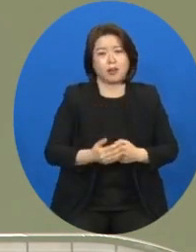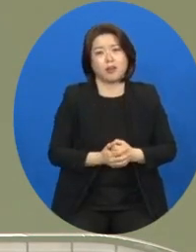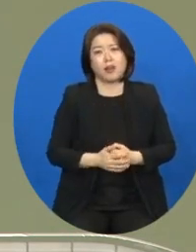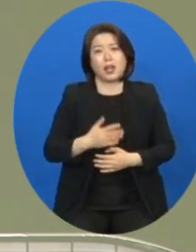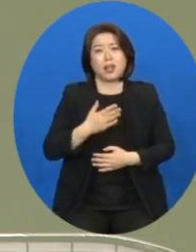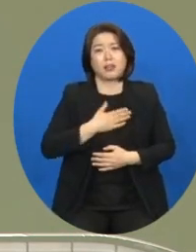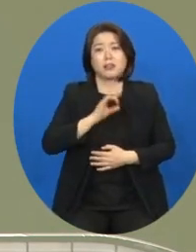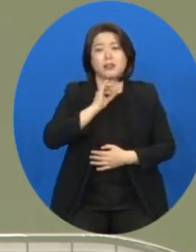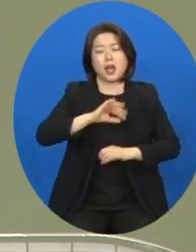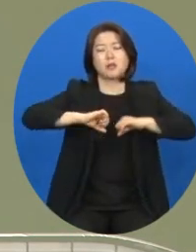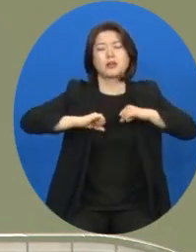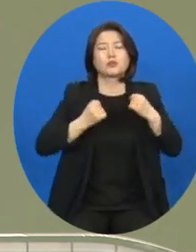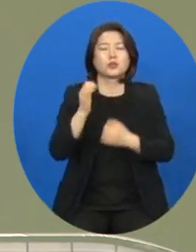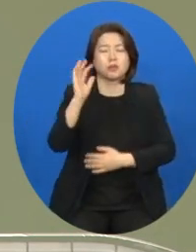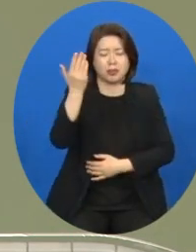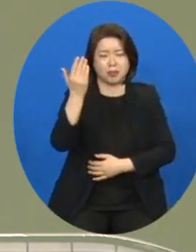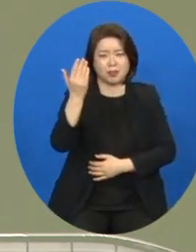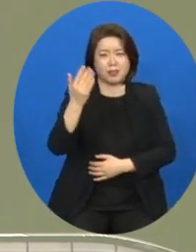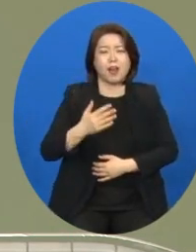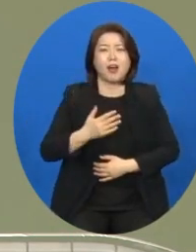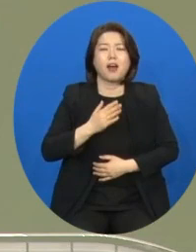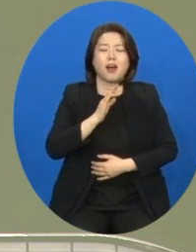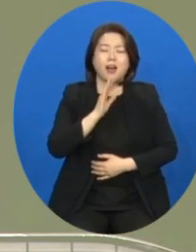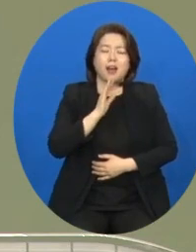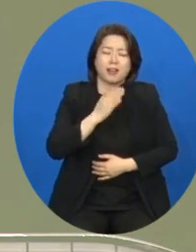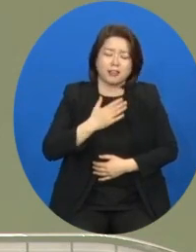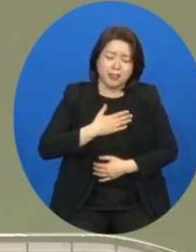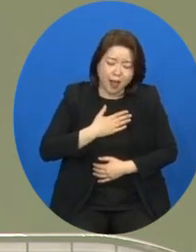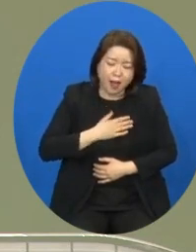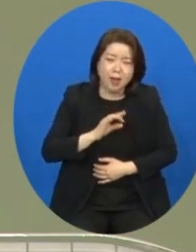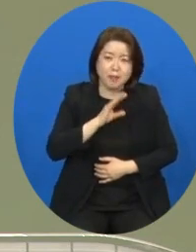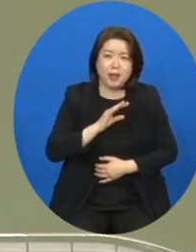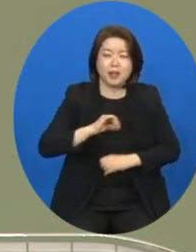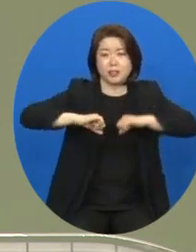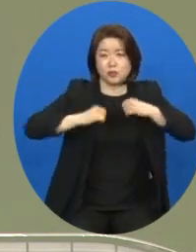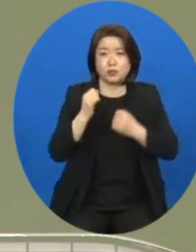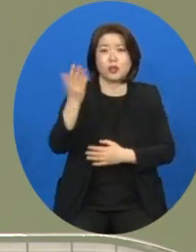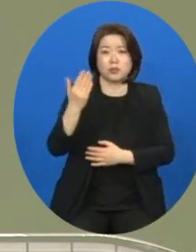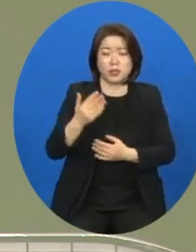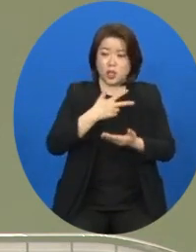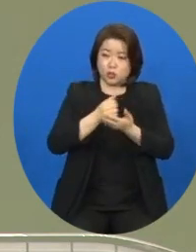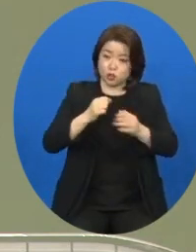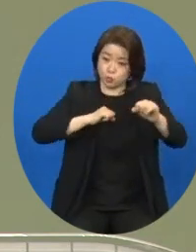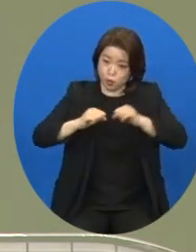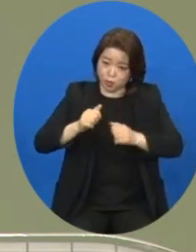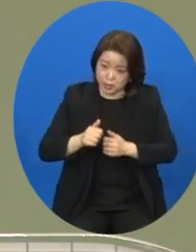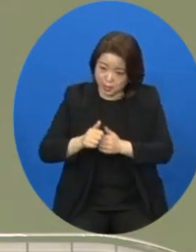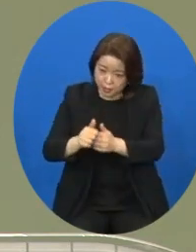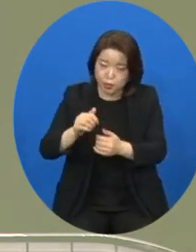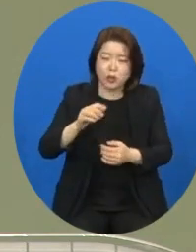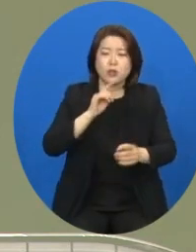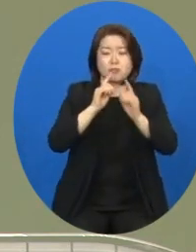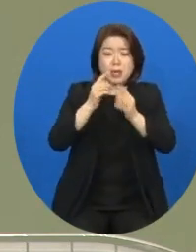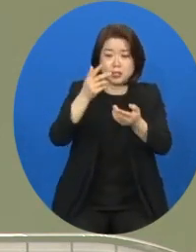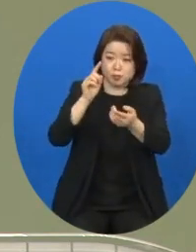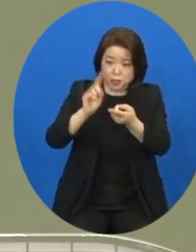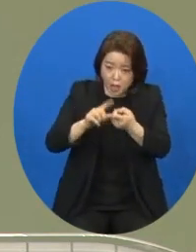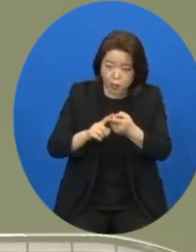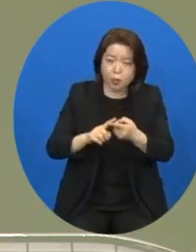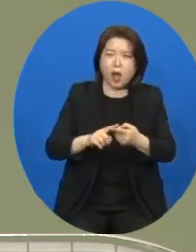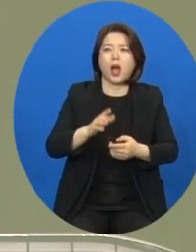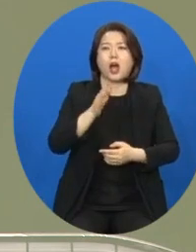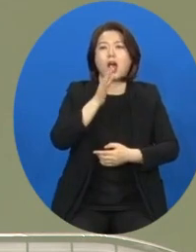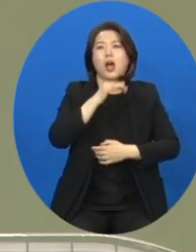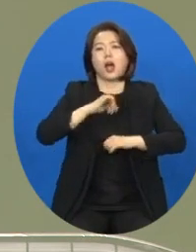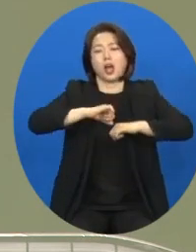나만 순종하면 되는 거예요. 나만 순종. 주님이 역사하시는 대로, 주님이 말씀하시는 대로 그냥 순종하면 되는